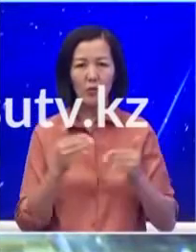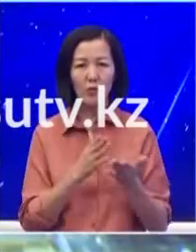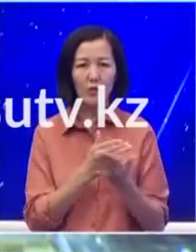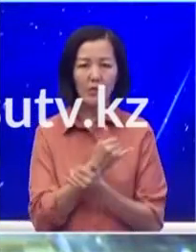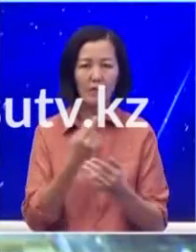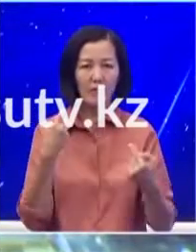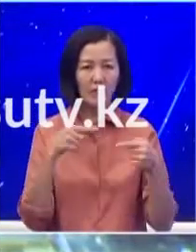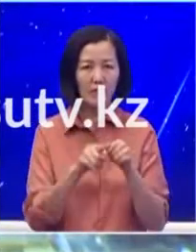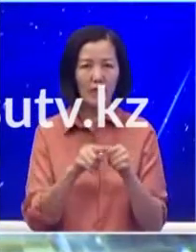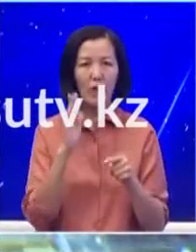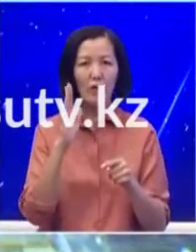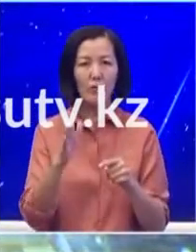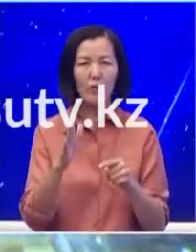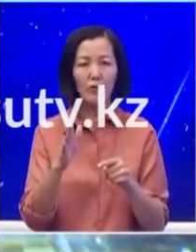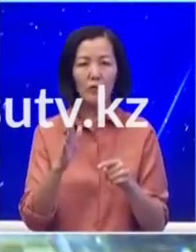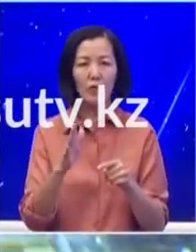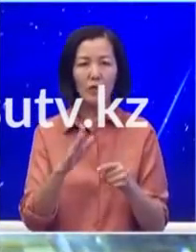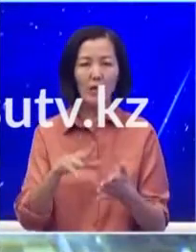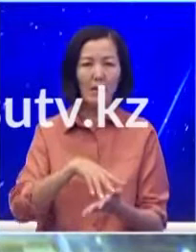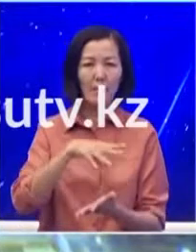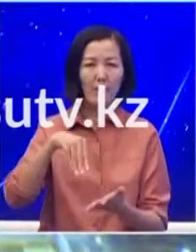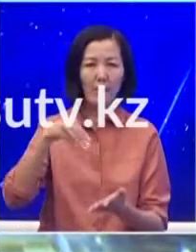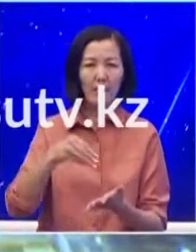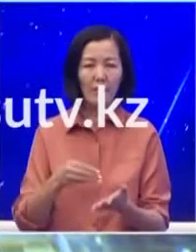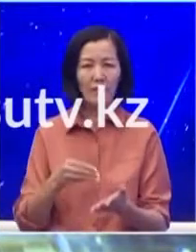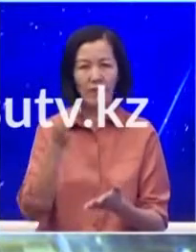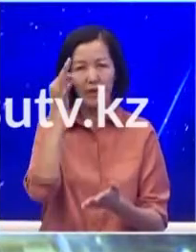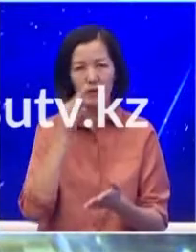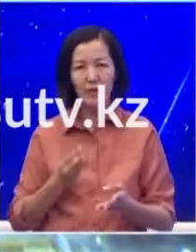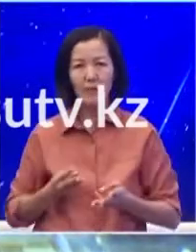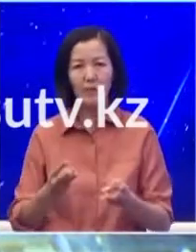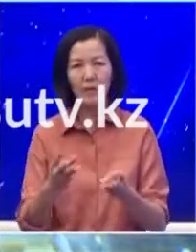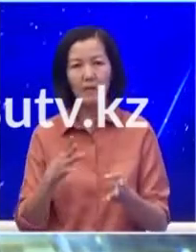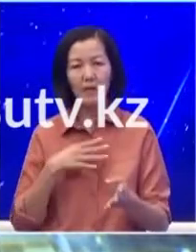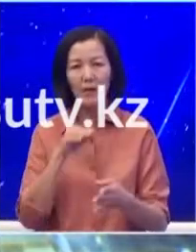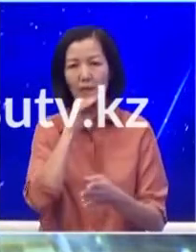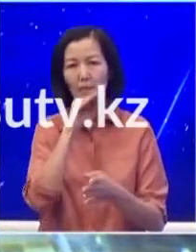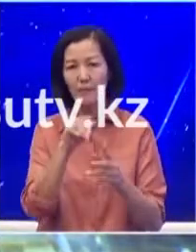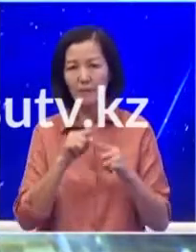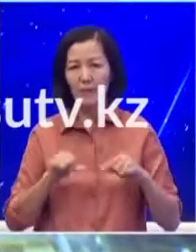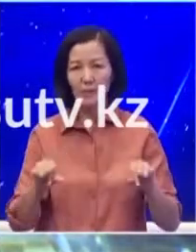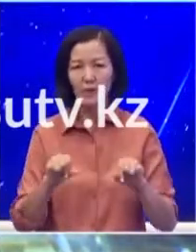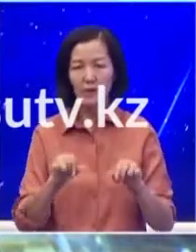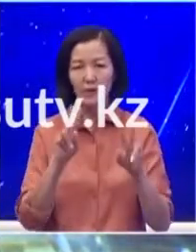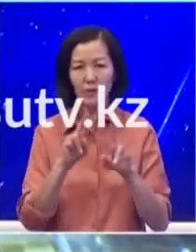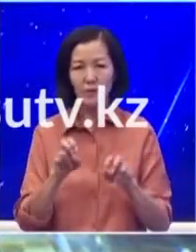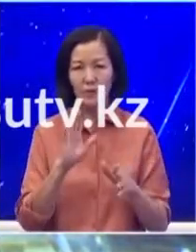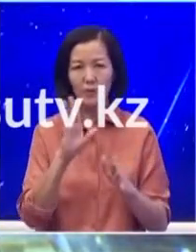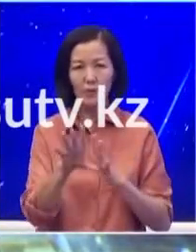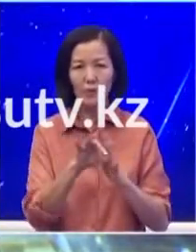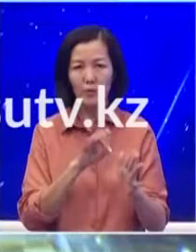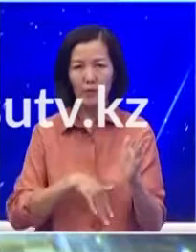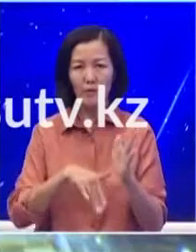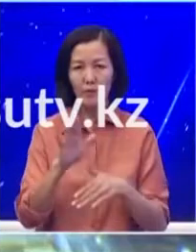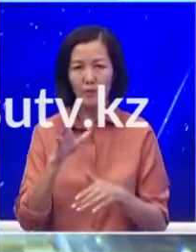и технологий. Будущих поваров-кондитеров оценивают профессиональные эксперты из числа социальных партнеров учебного заведения. Это